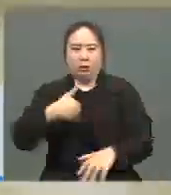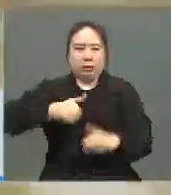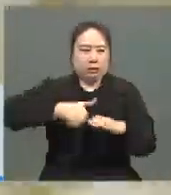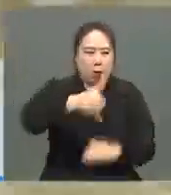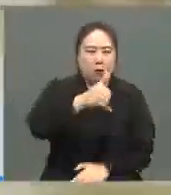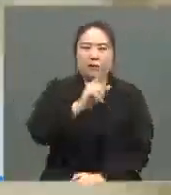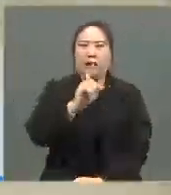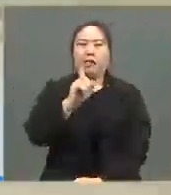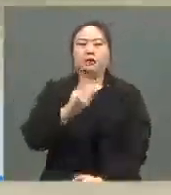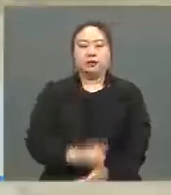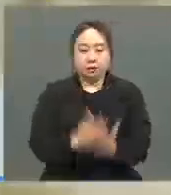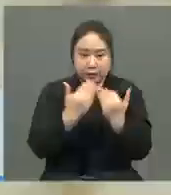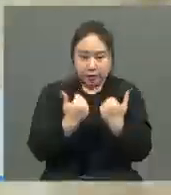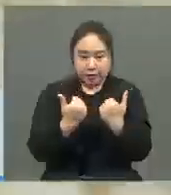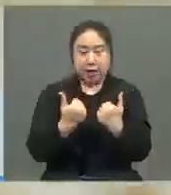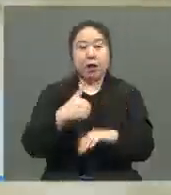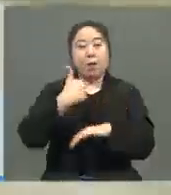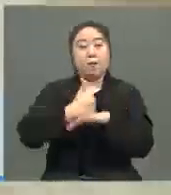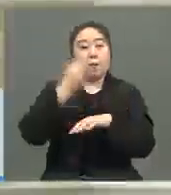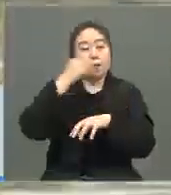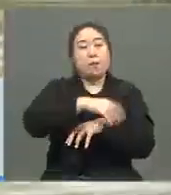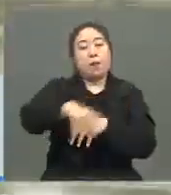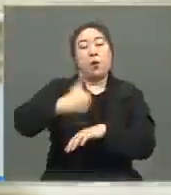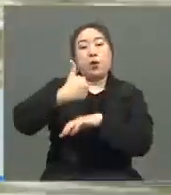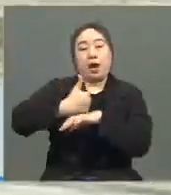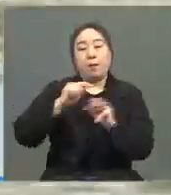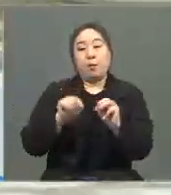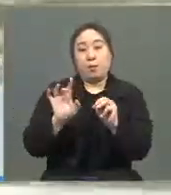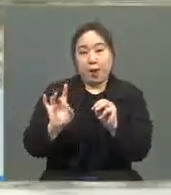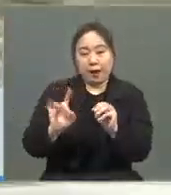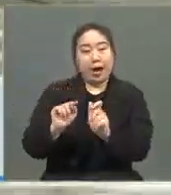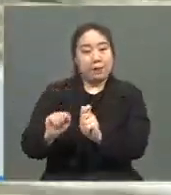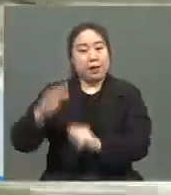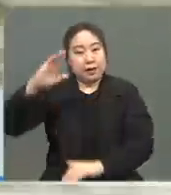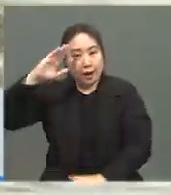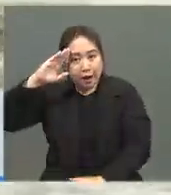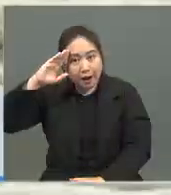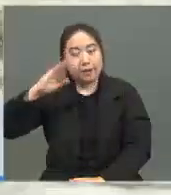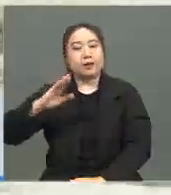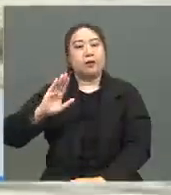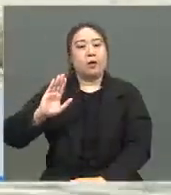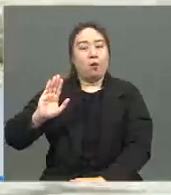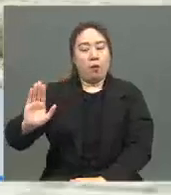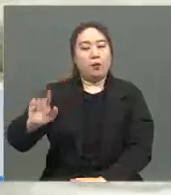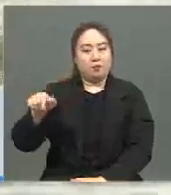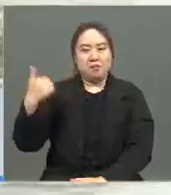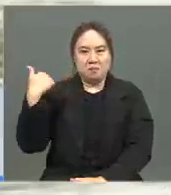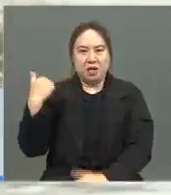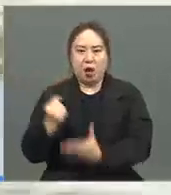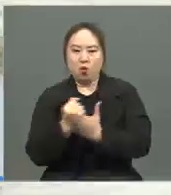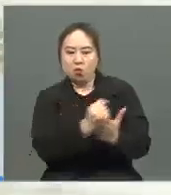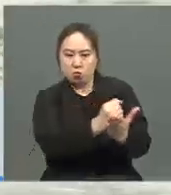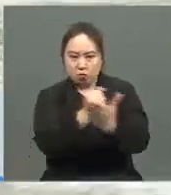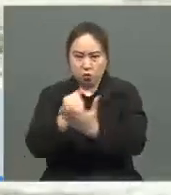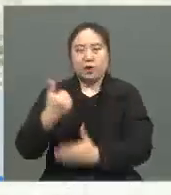าค่ะซึ่งทางผู้ใหญ่บ้านหมู่8เองรวมถึงทางอำเภอทั้งทหารมทบ43ค่ายเทพสตรีศรีสุนทรก็มีการเข้าให้ความช่วยเห